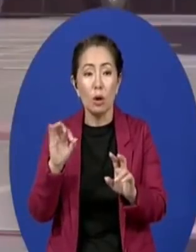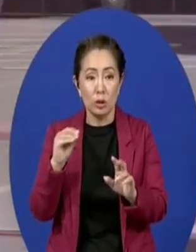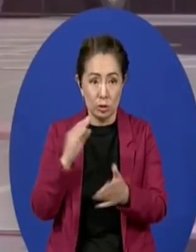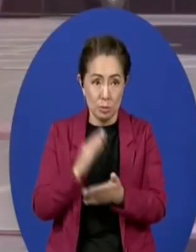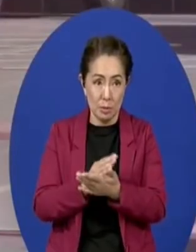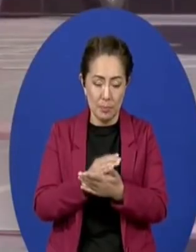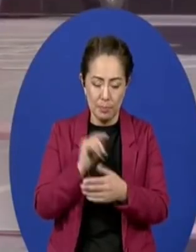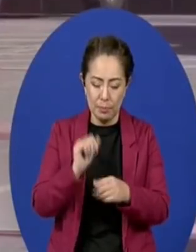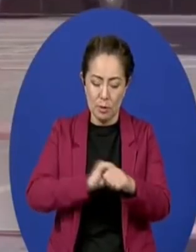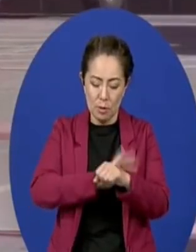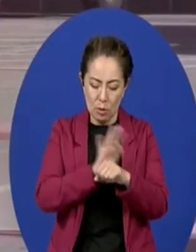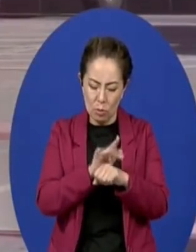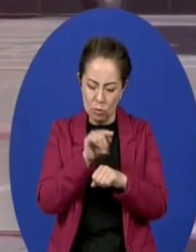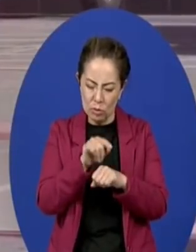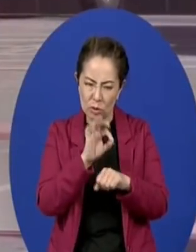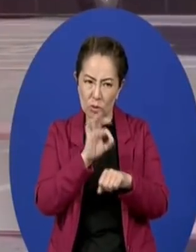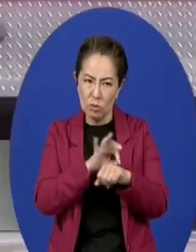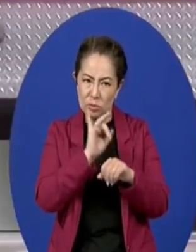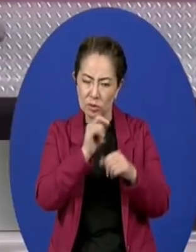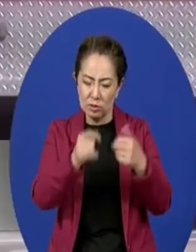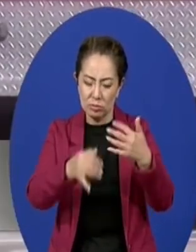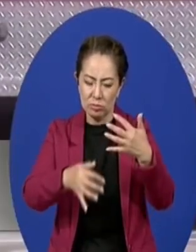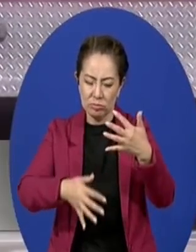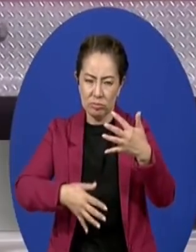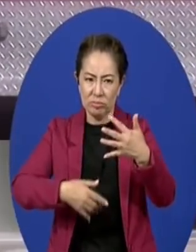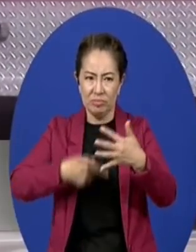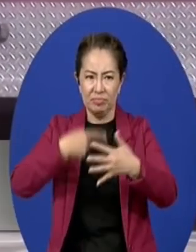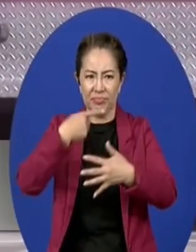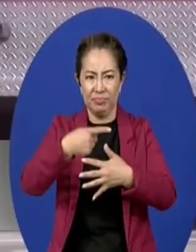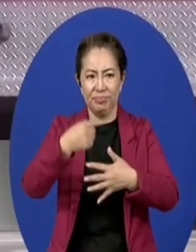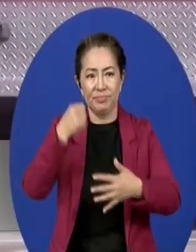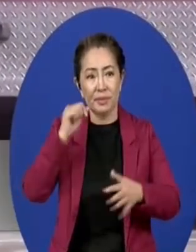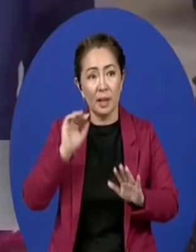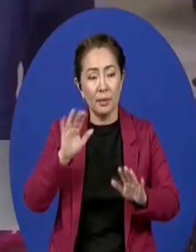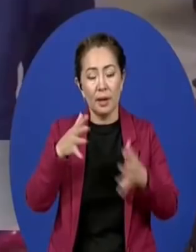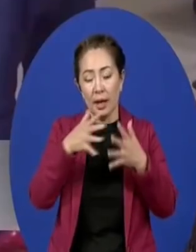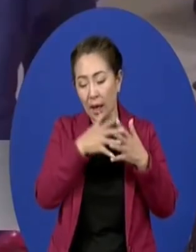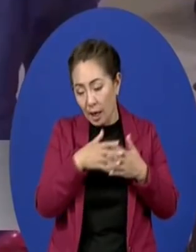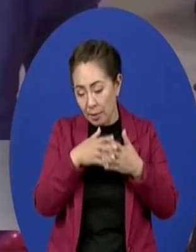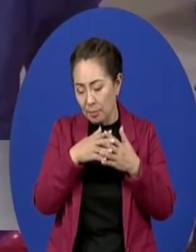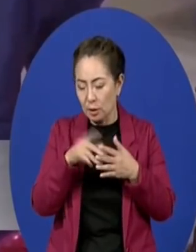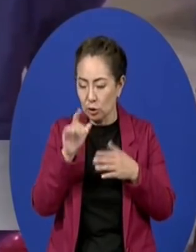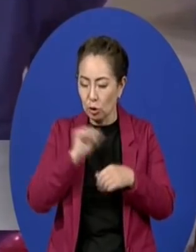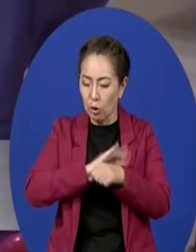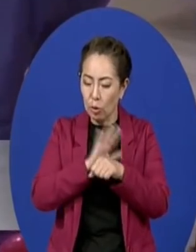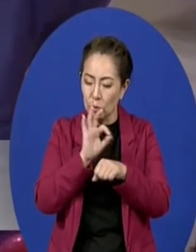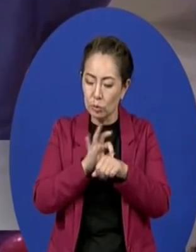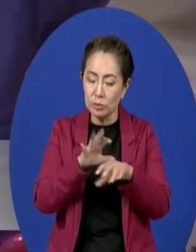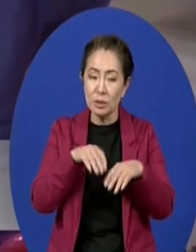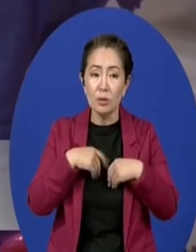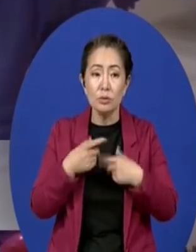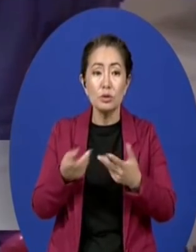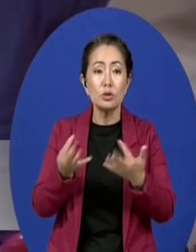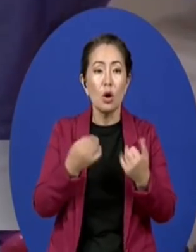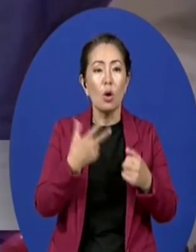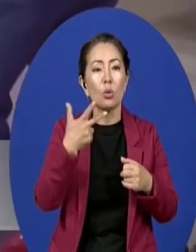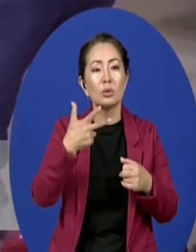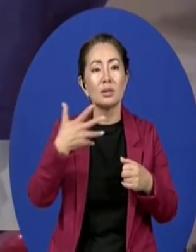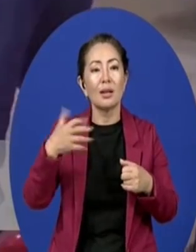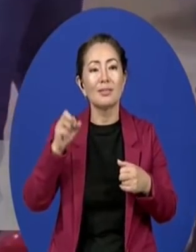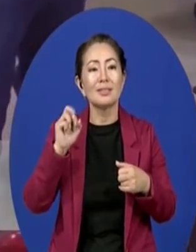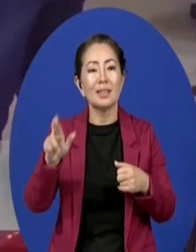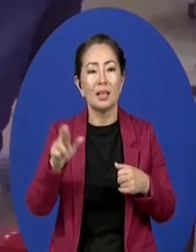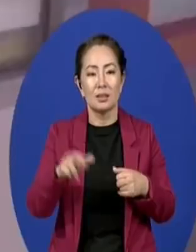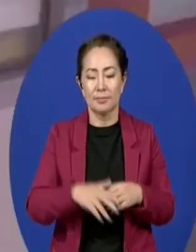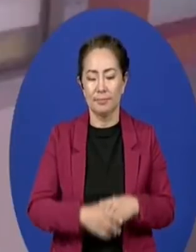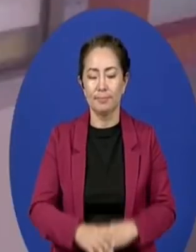улс COVID-19-ийн халдвар өндөртэй орнуудын жагсаалтыг тэргүүлсээр байгаа. Америк нэгдсэн улсад нийт халдвар авсан хүний тоо 35 сая хүрээд